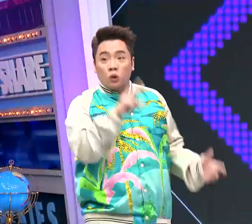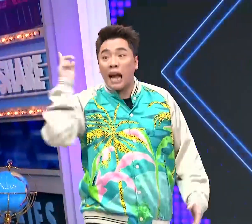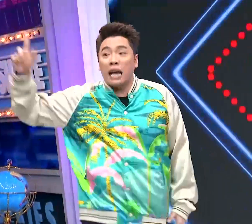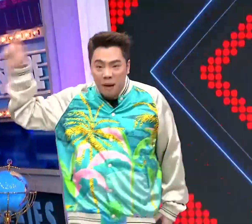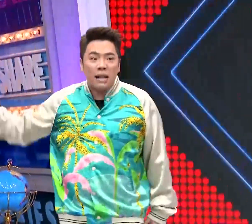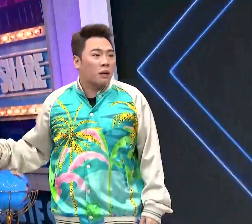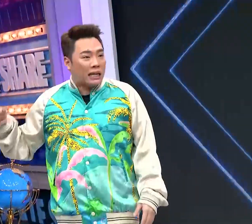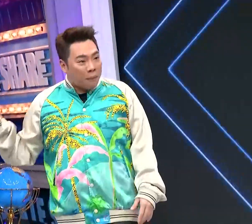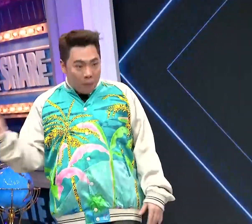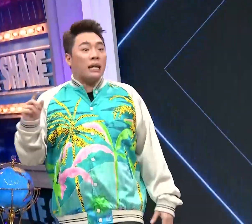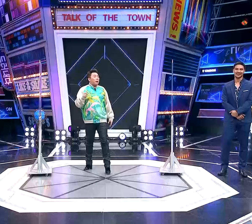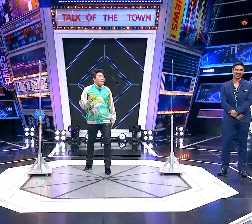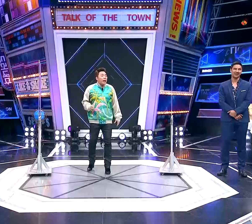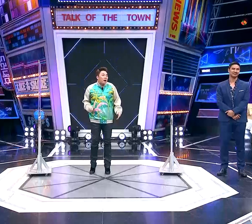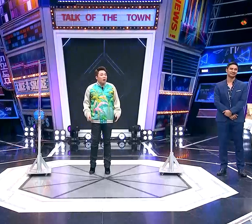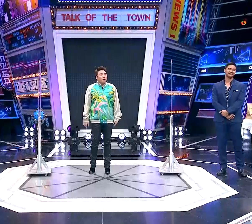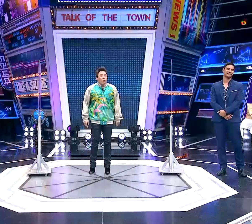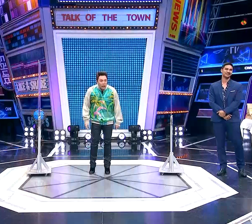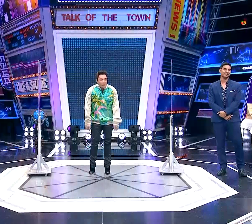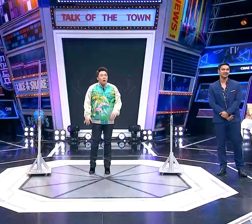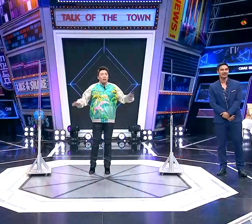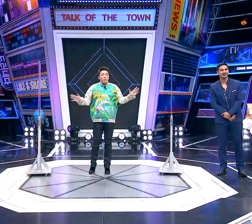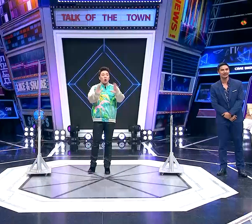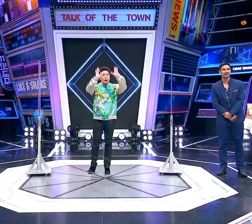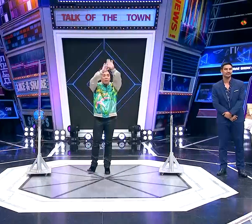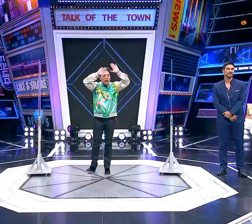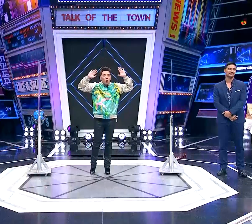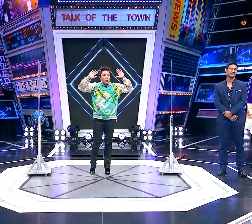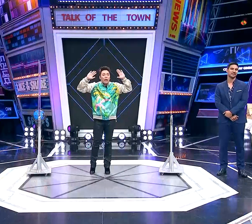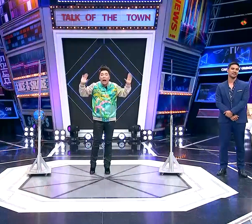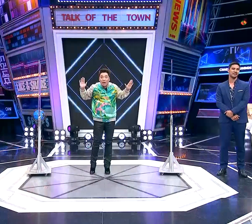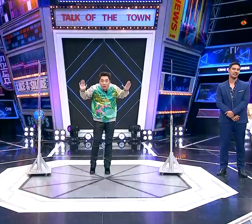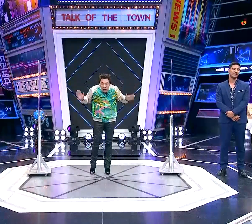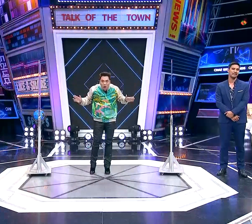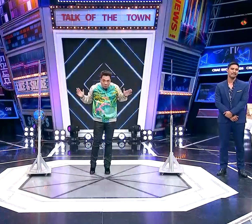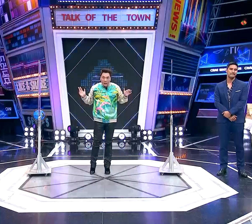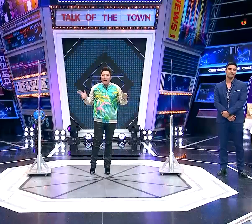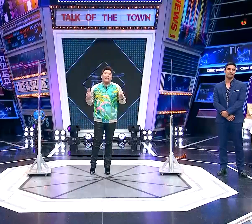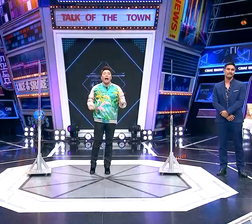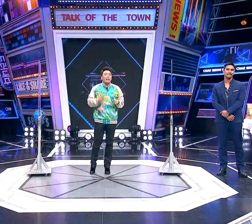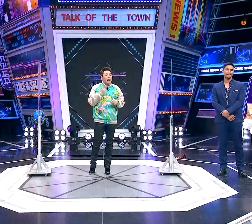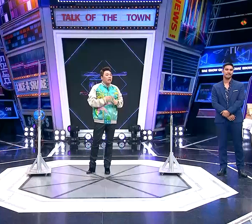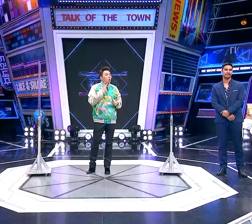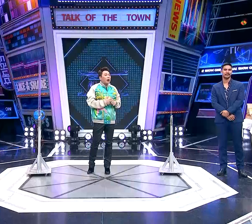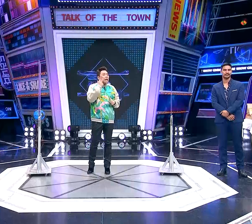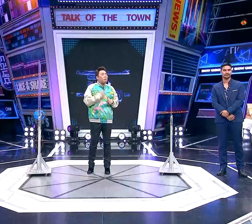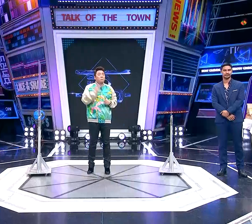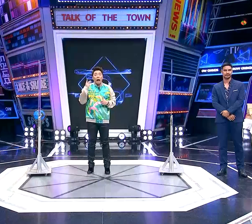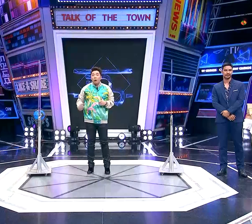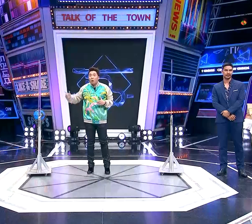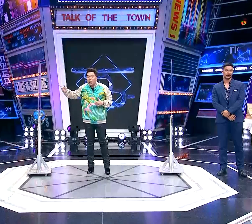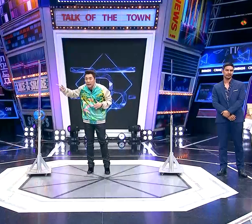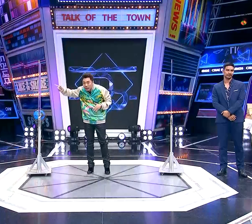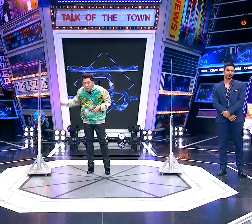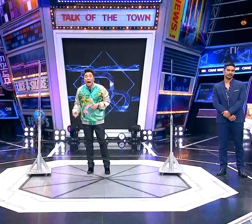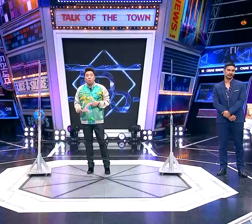าติ อ๋อสุชาติใส่แมส ค ชาภาไม่ใส่แมสนะฮะวันนี้ท่านผู้ชมครับแน่นอนวันนี้ไฮไลท์ของประเทศไทยน่าจะอยู่การอภิปร